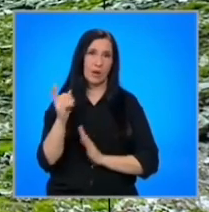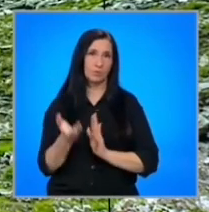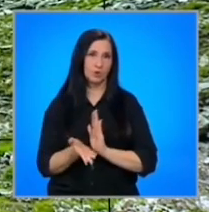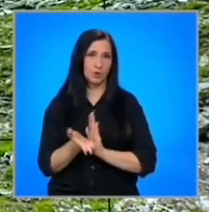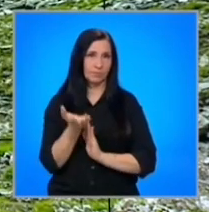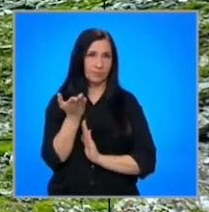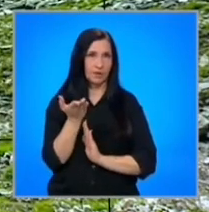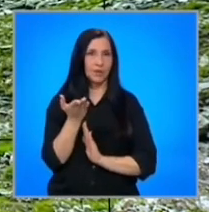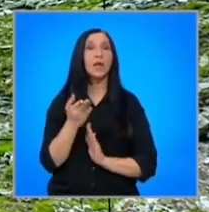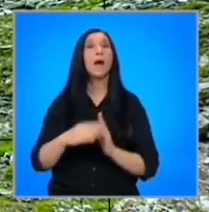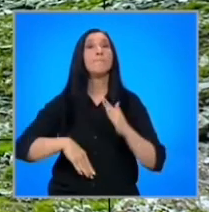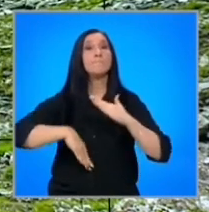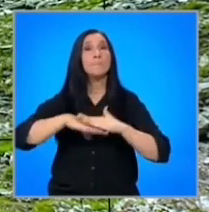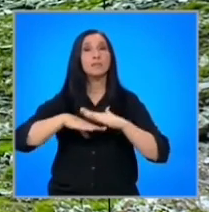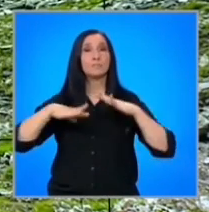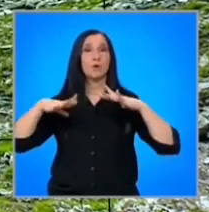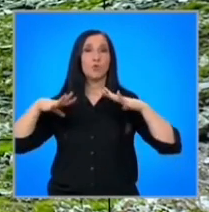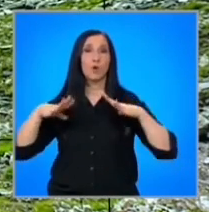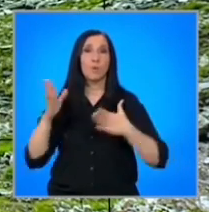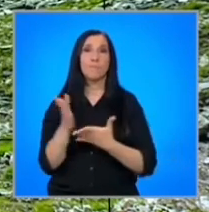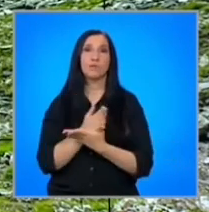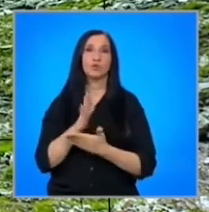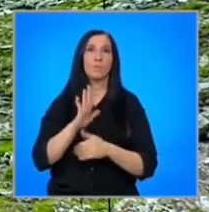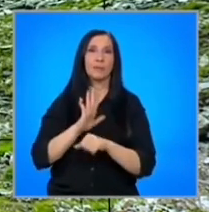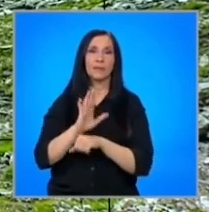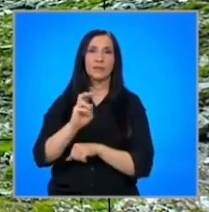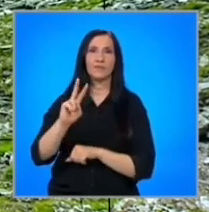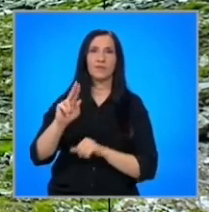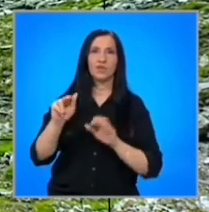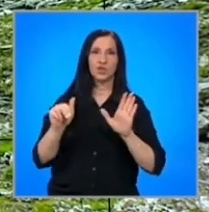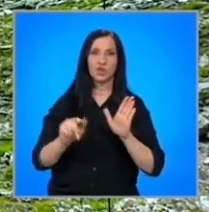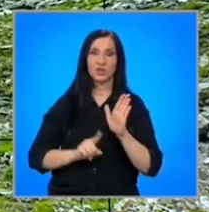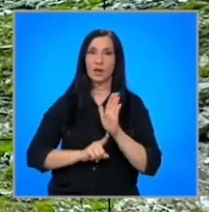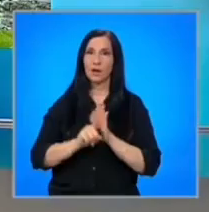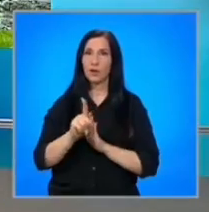повишат и максималните в курортите ще са между 15 и 26 градуса.